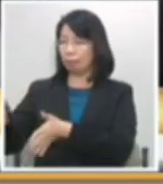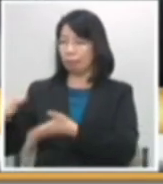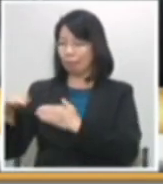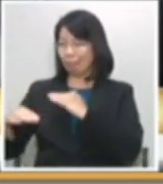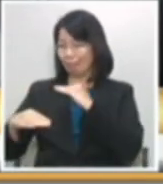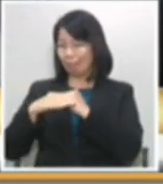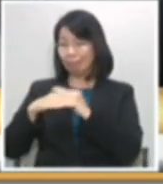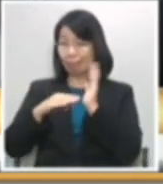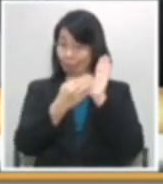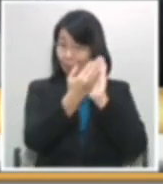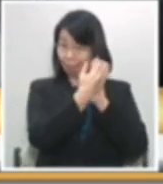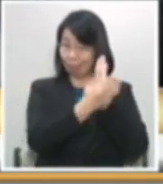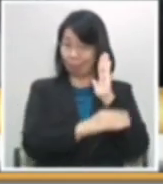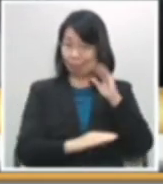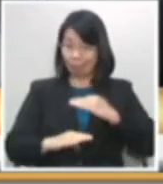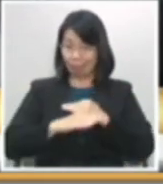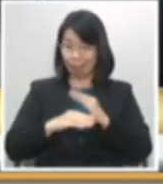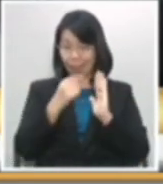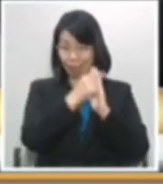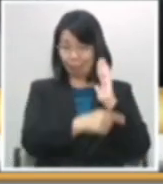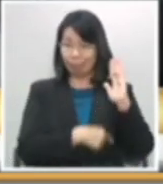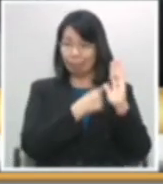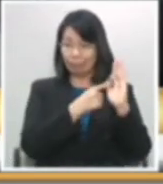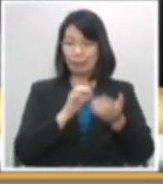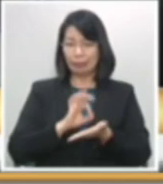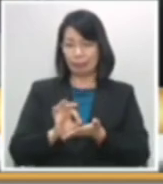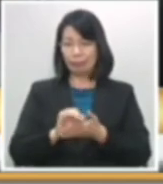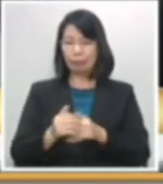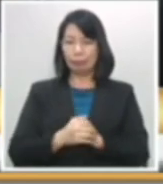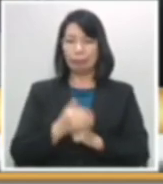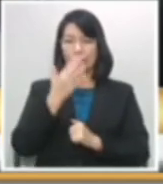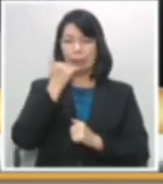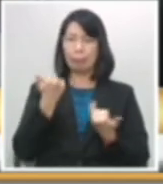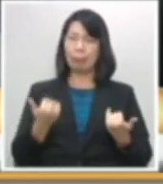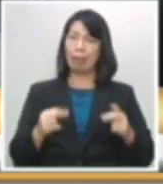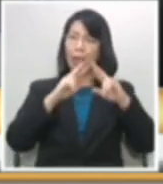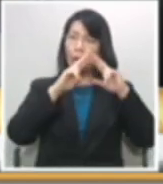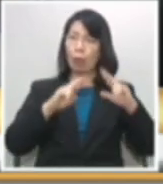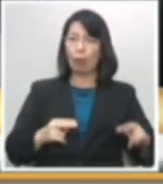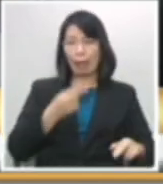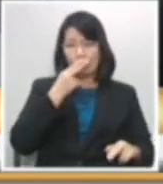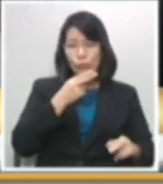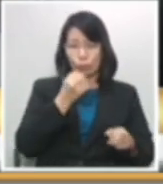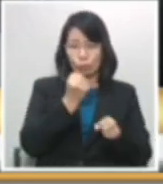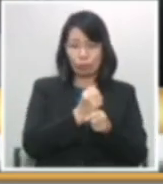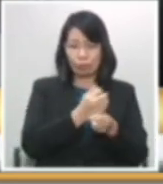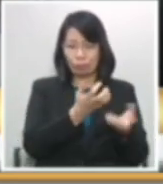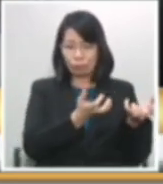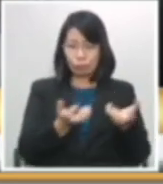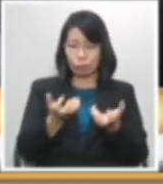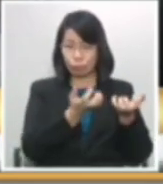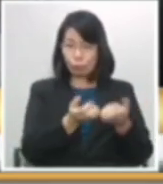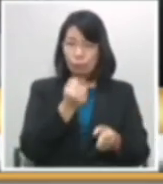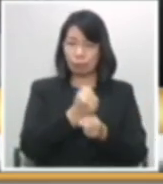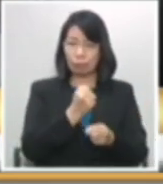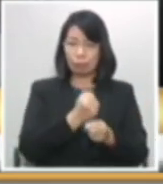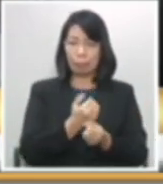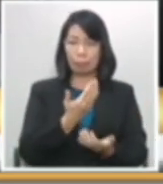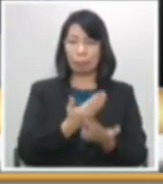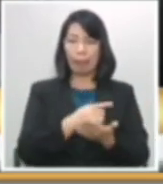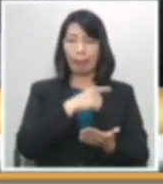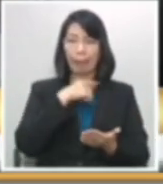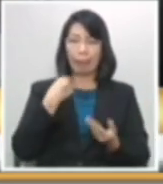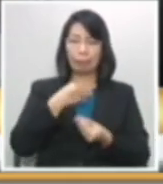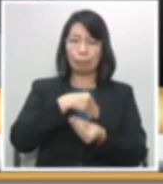บผมก็ได้แต่ข่าวนะเขาบอกขาดสภาพคล่องแปลว่าอะไรขึ้นภาษียาสูบแต่เก็บภ